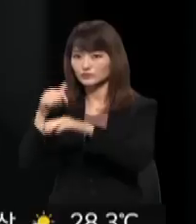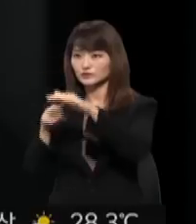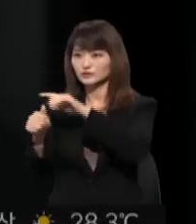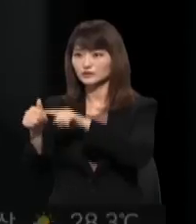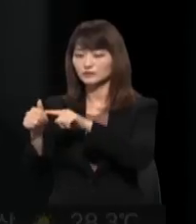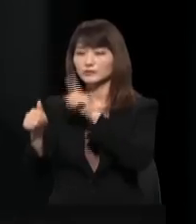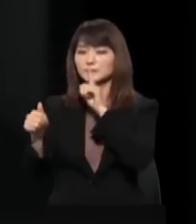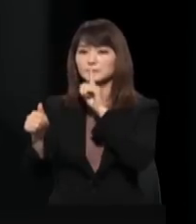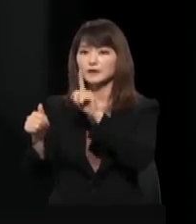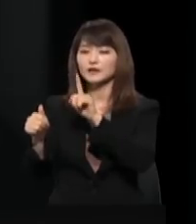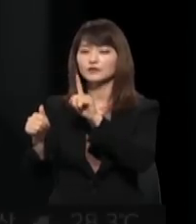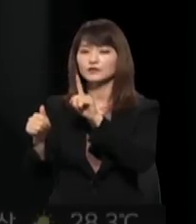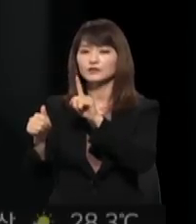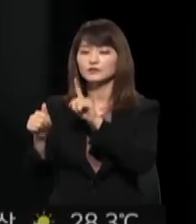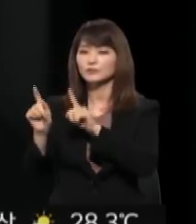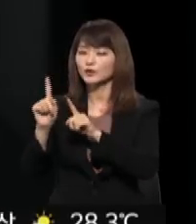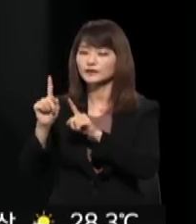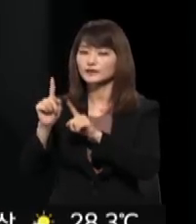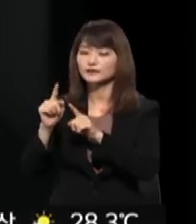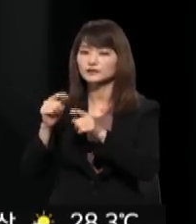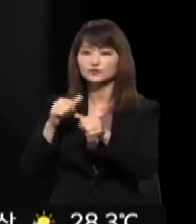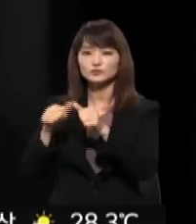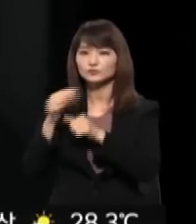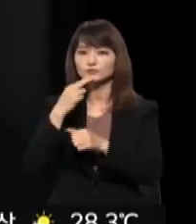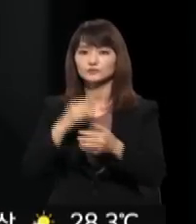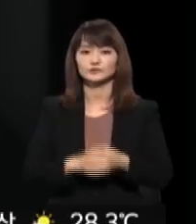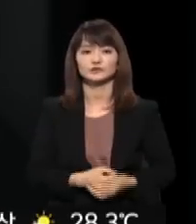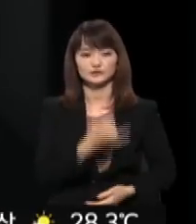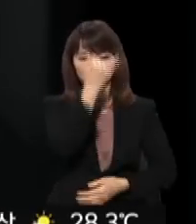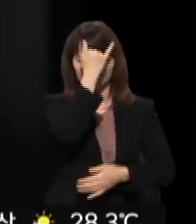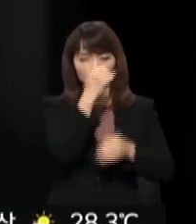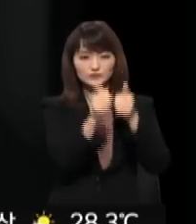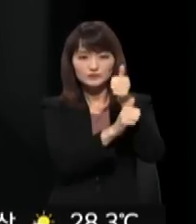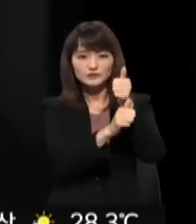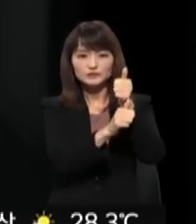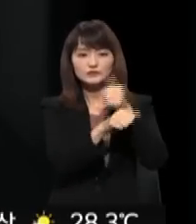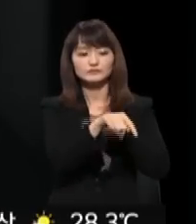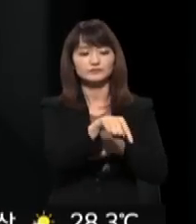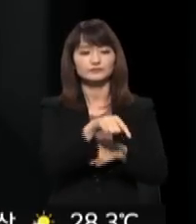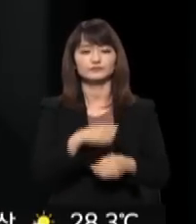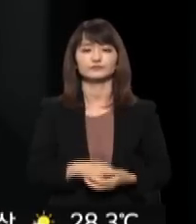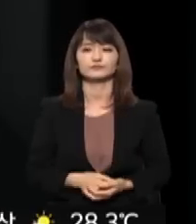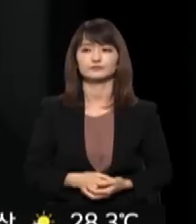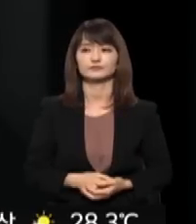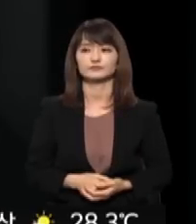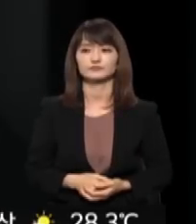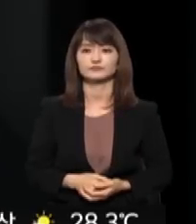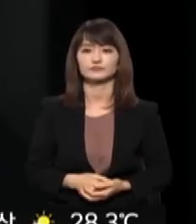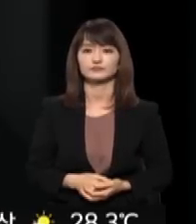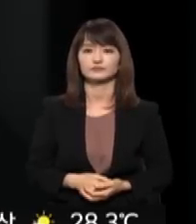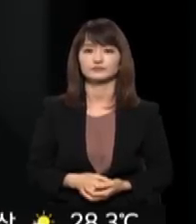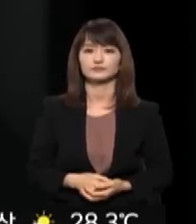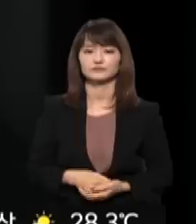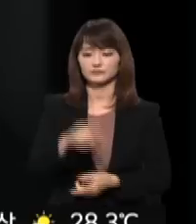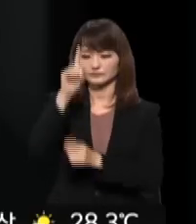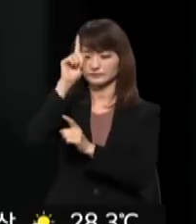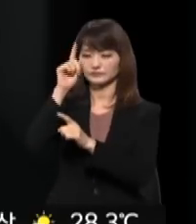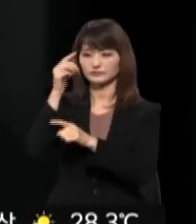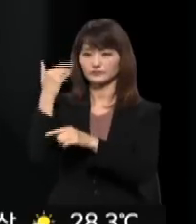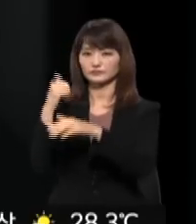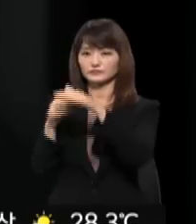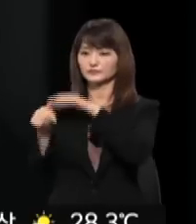했다는 얘기는 없어요 한다면 윤리위원들이 안 되겠다 이거 저건 이제 너무 두고 같이 다쳤다라고